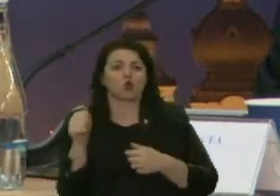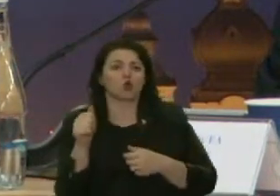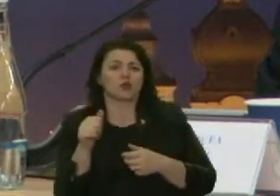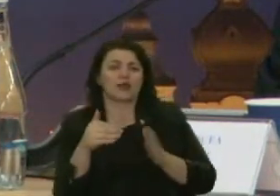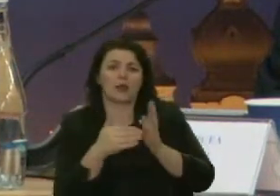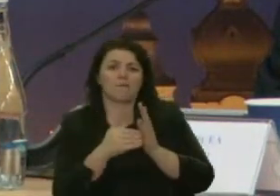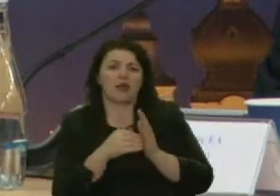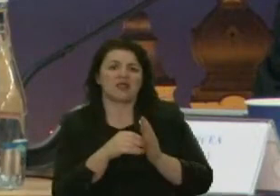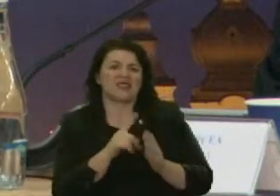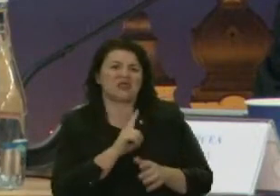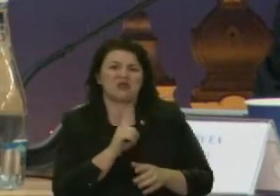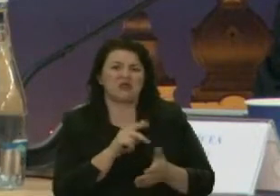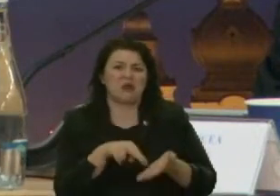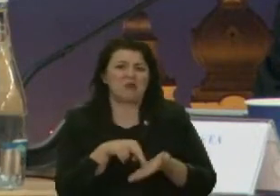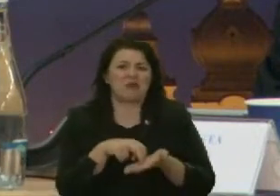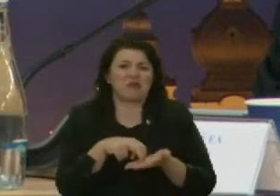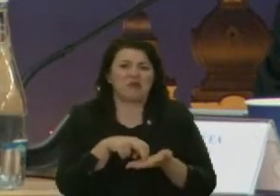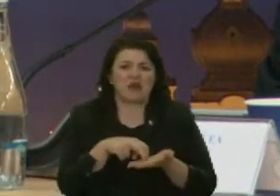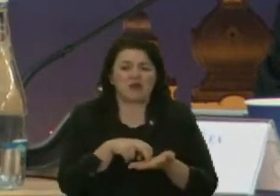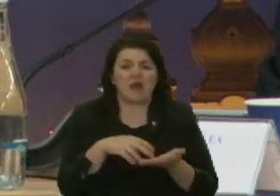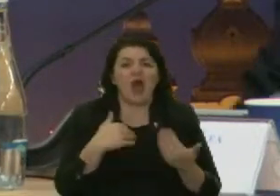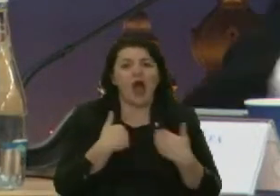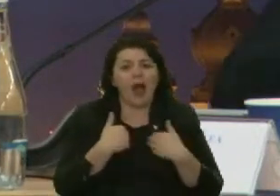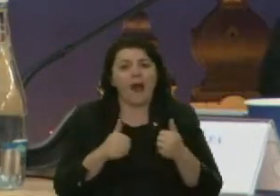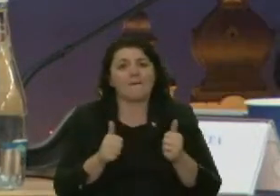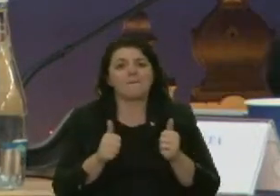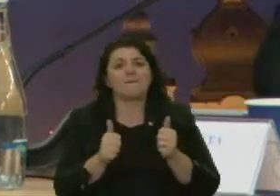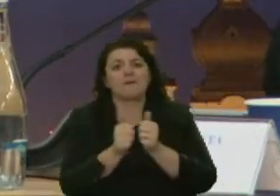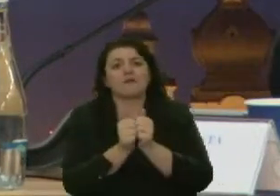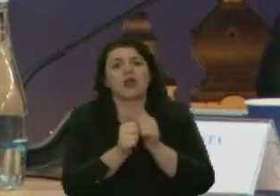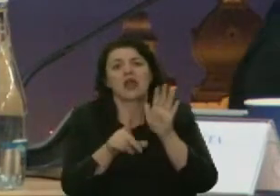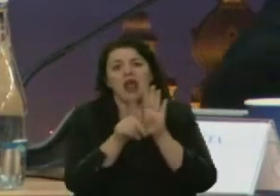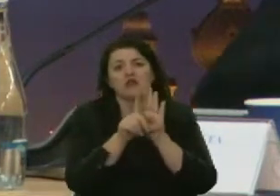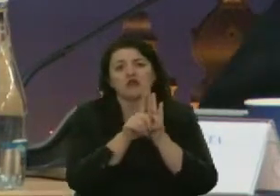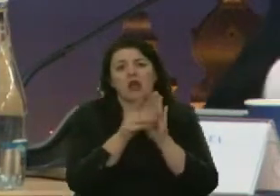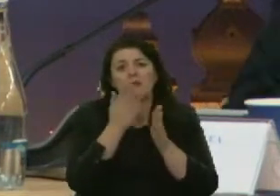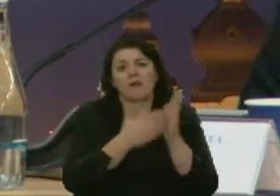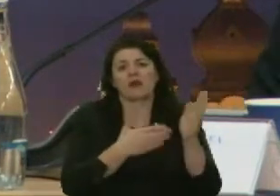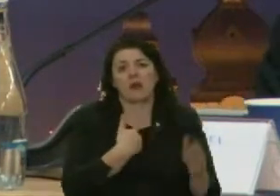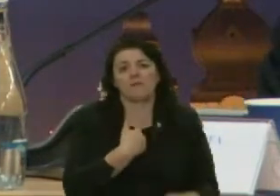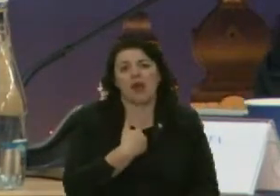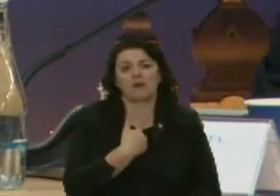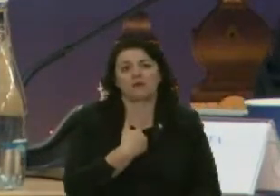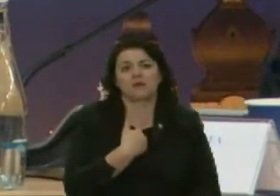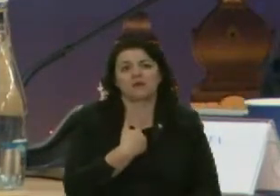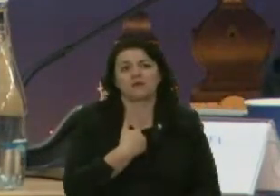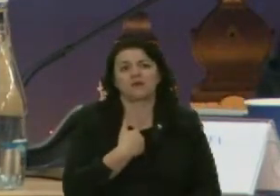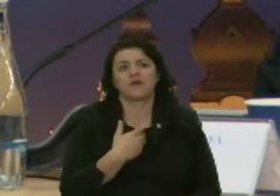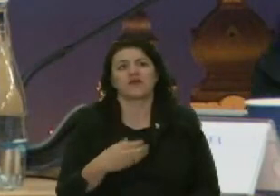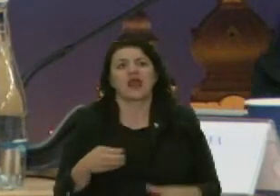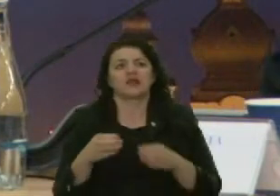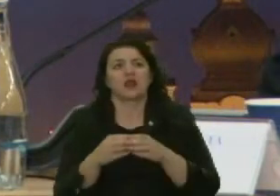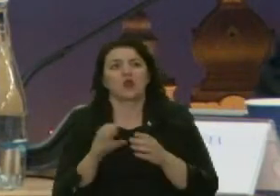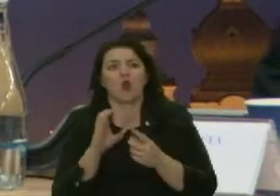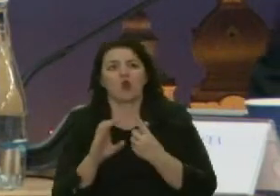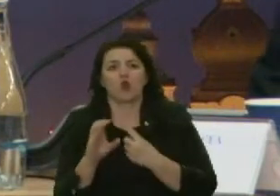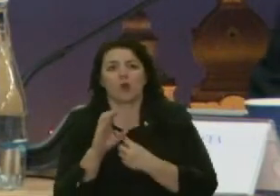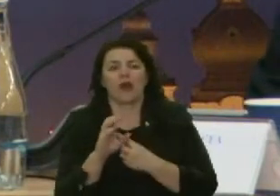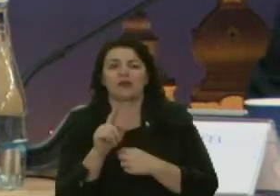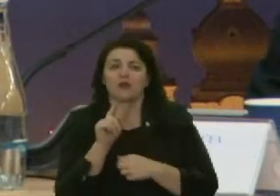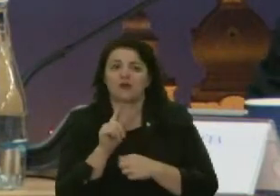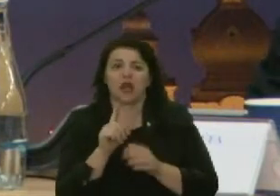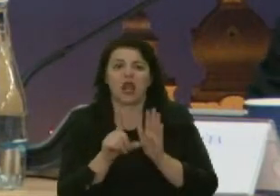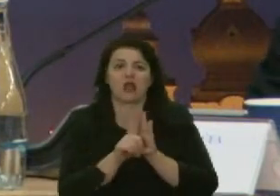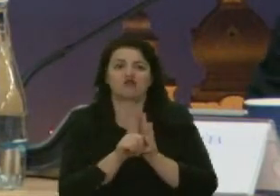intim mediază nimeni în acest oraș Cât timp am legea de partea mea și buna credință Da să fim bine înțeleși că acest sector cultural a fost creat de această le care în